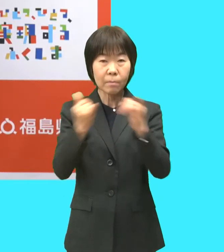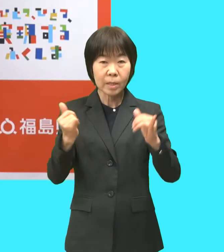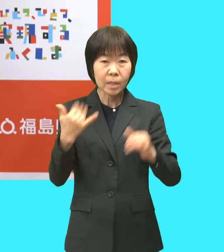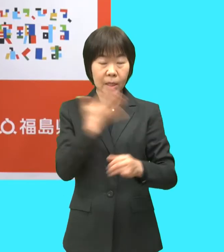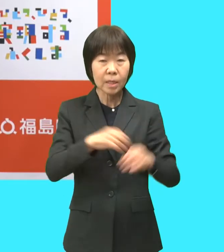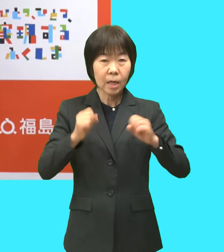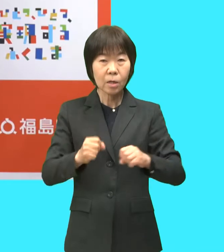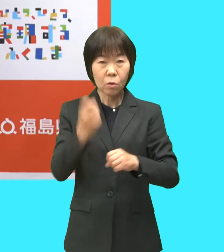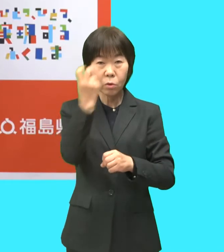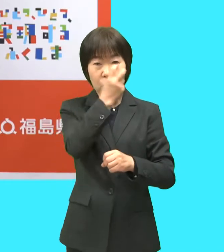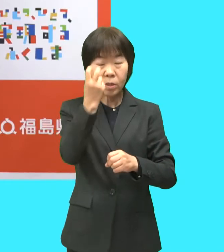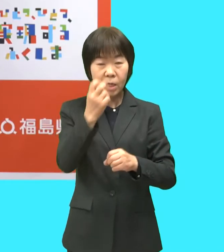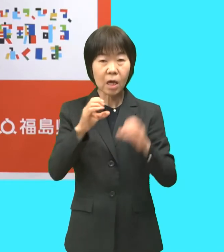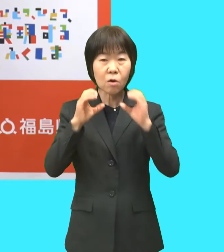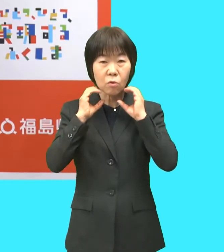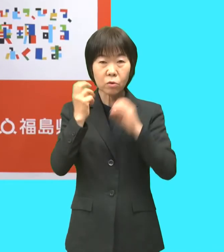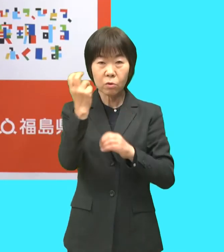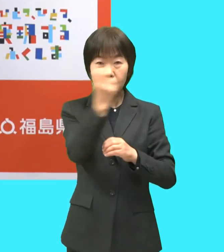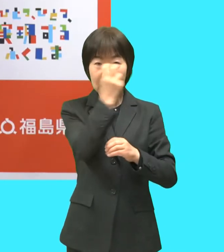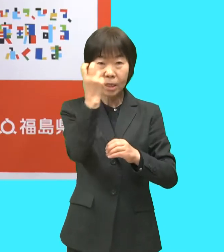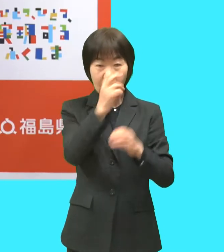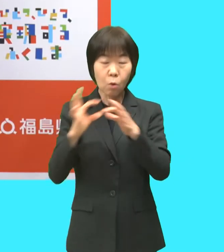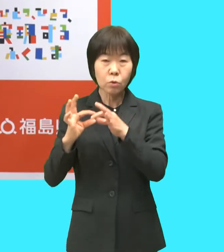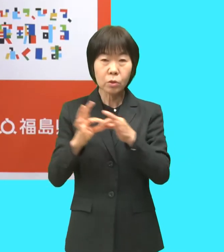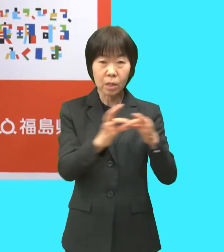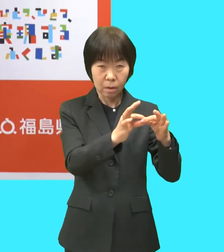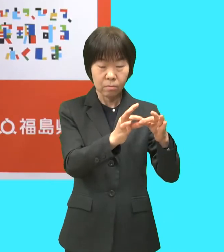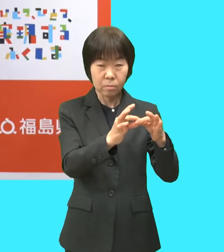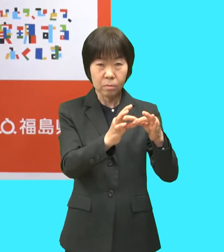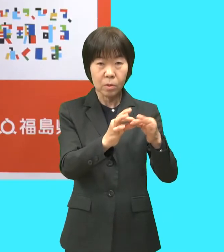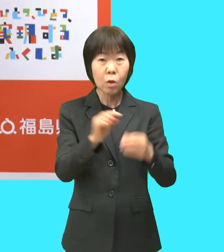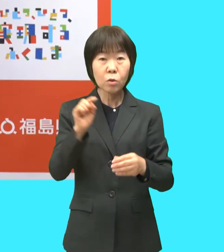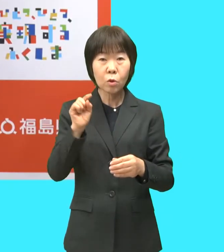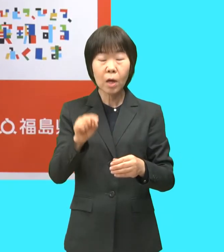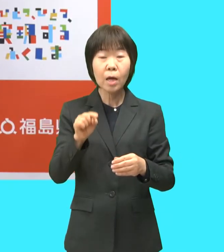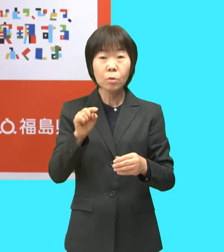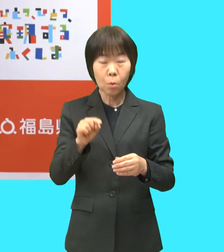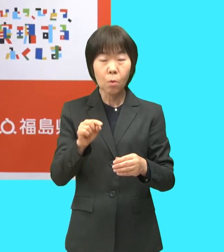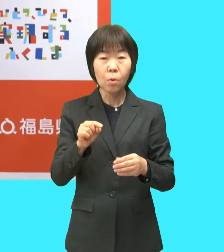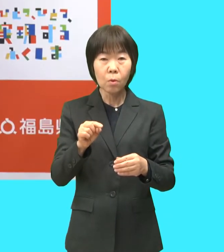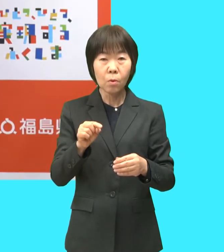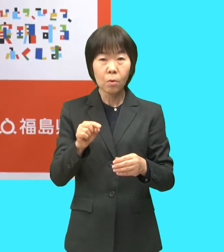で甲状腺検査を続けておりますけれども、それへの